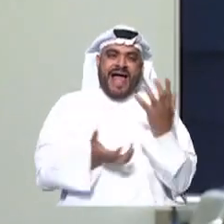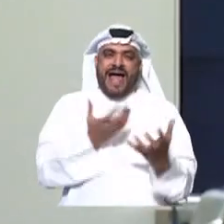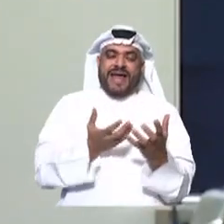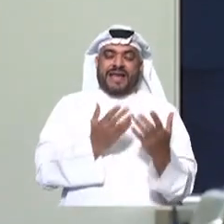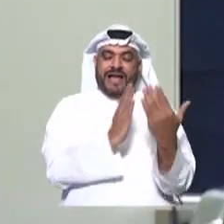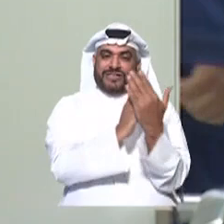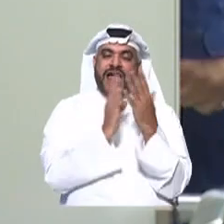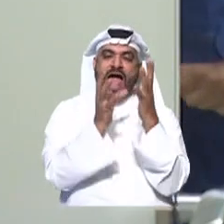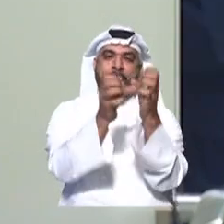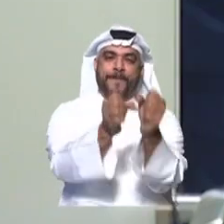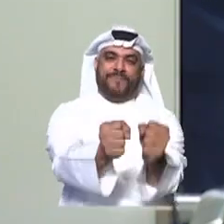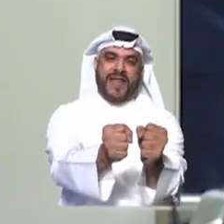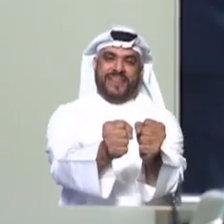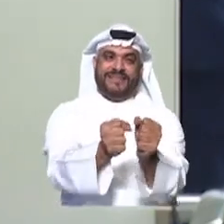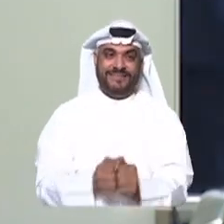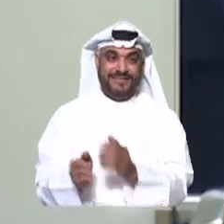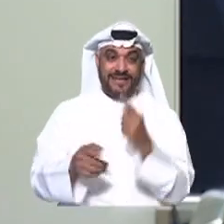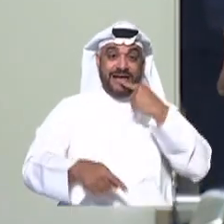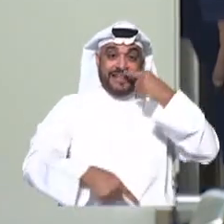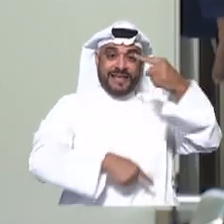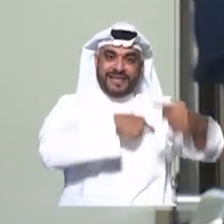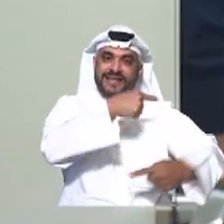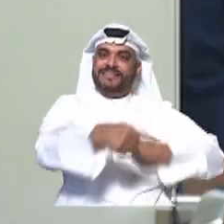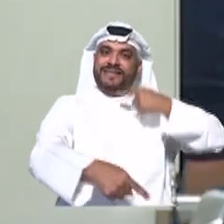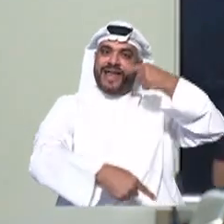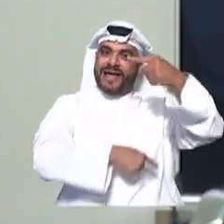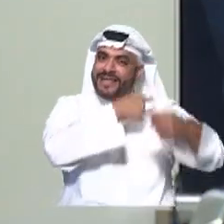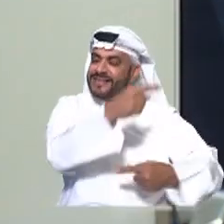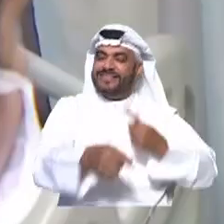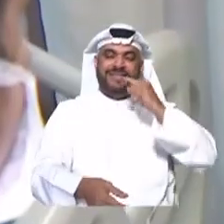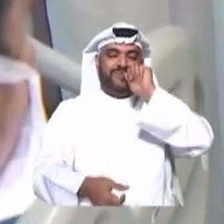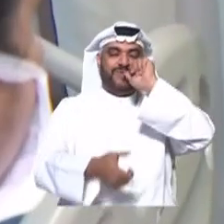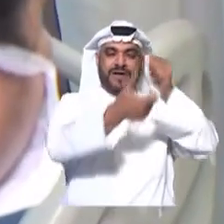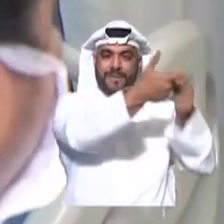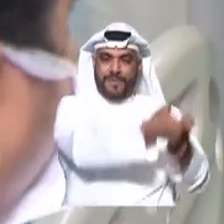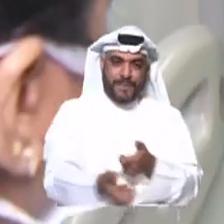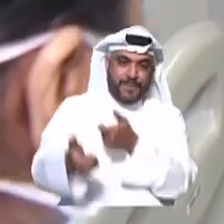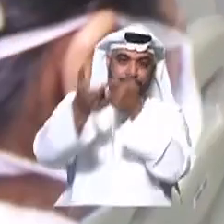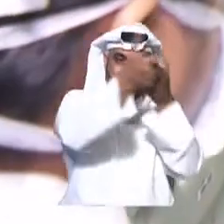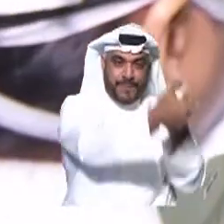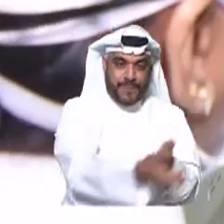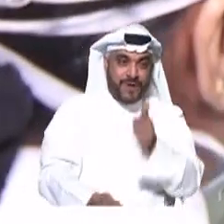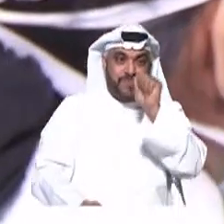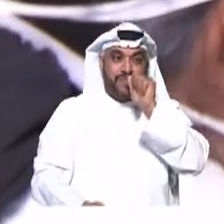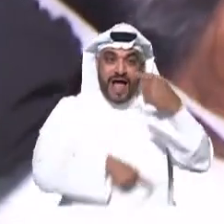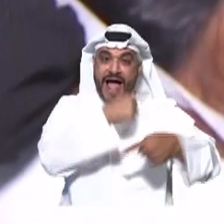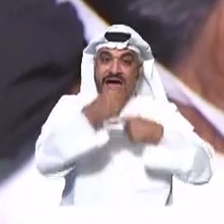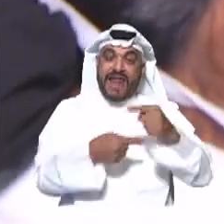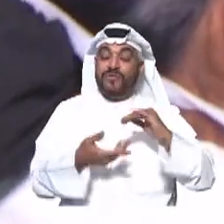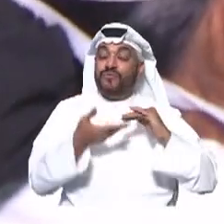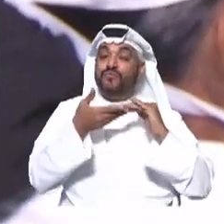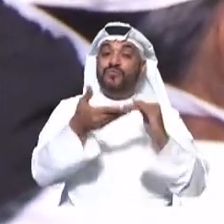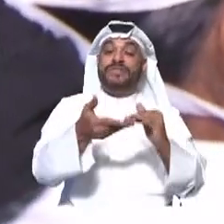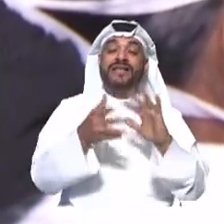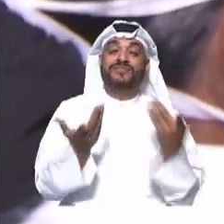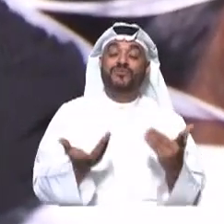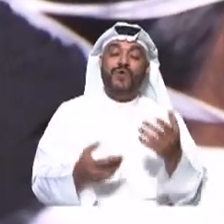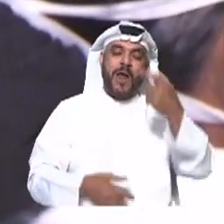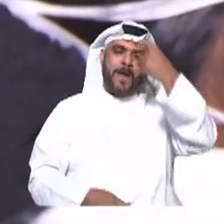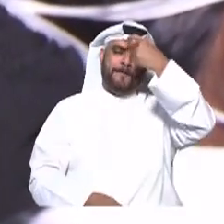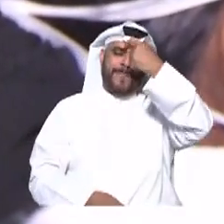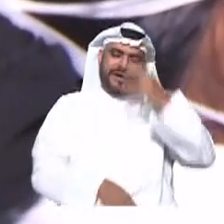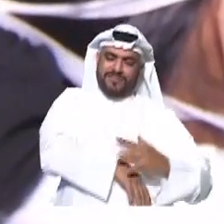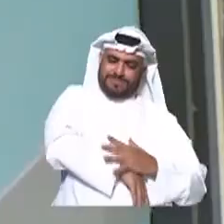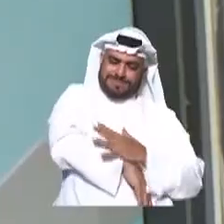هذه الزيارة هي عادة سنوية تقوم بها القوة بشكل دوري من منطلق دور رجال الأطفاء، إذ